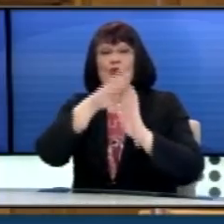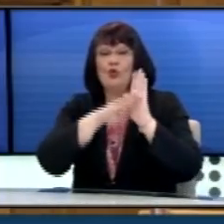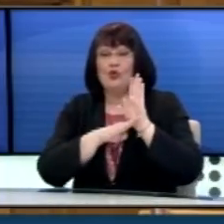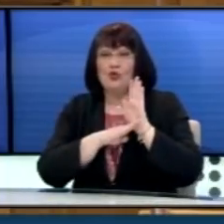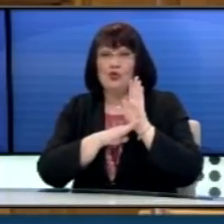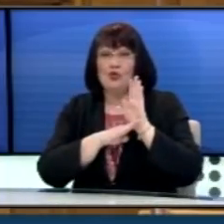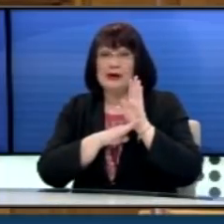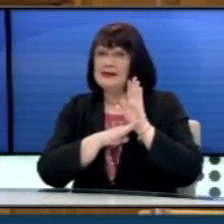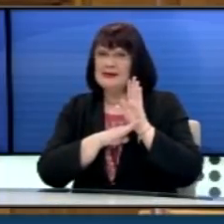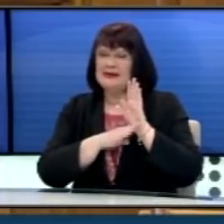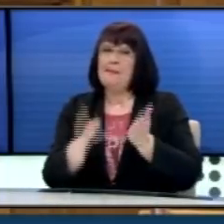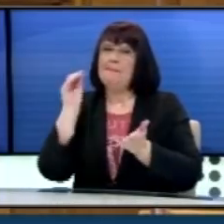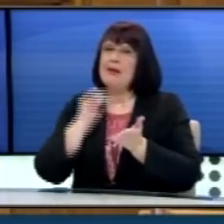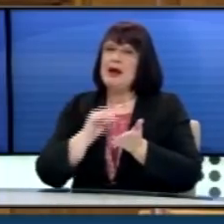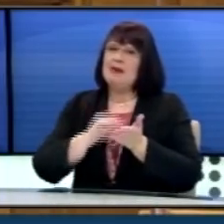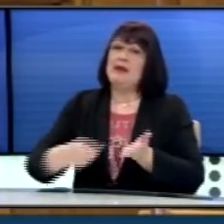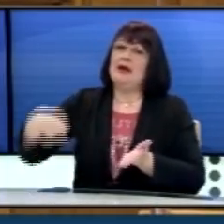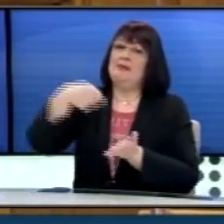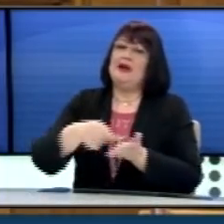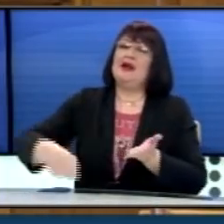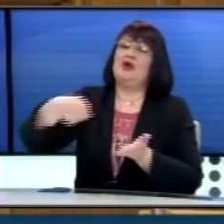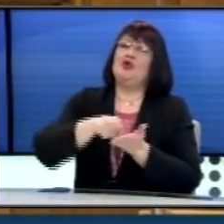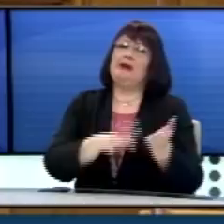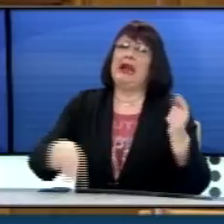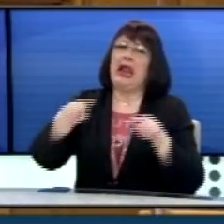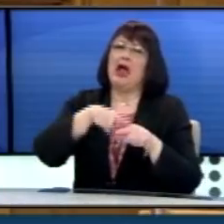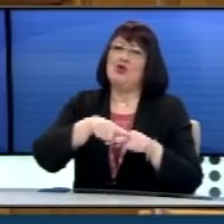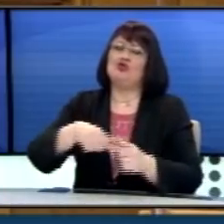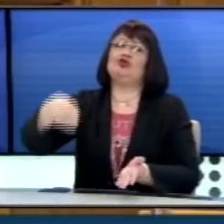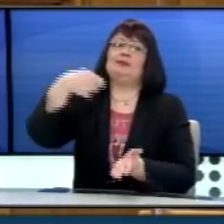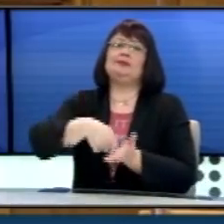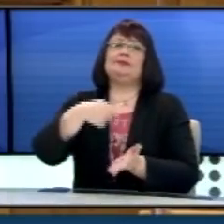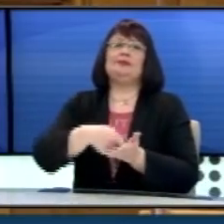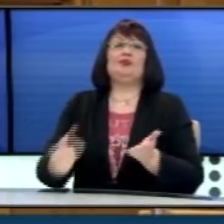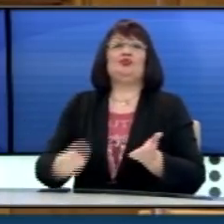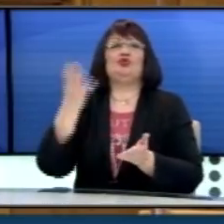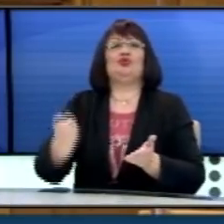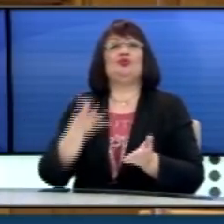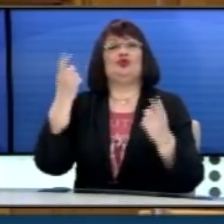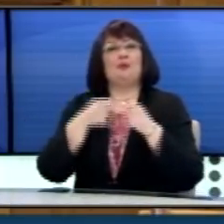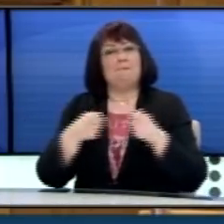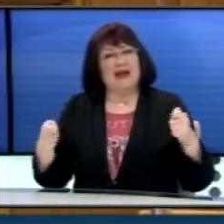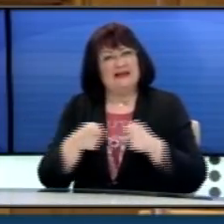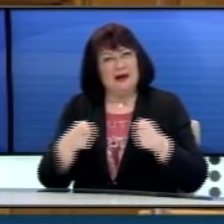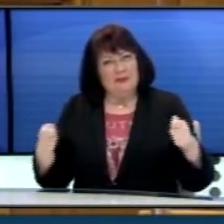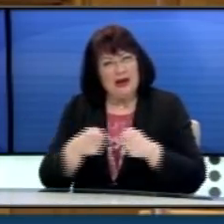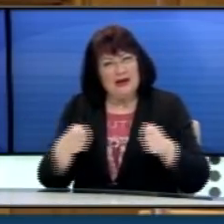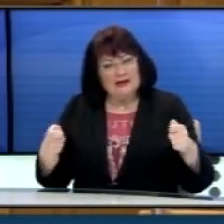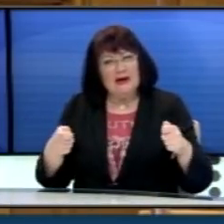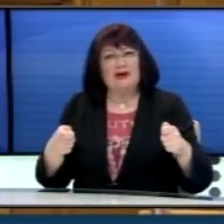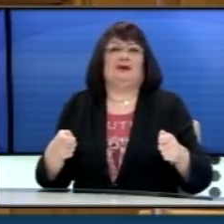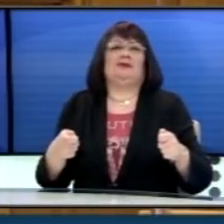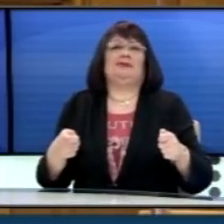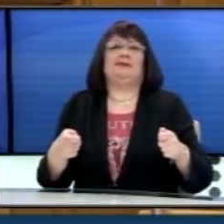είναι να ξαναπληρώνει ο ελληνικός λαός με την υλοποίηση νέων μέτρων από αυτά που